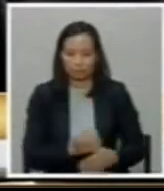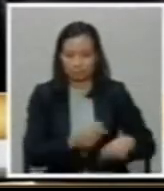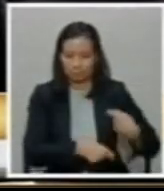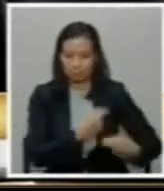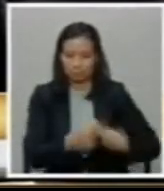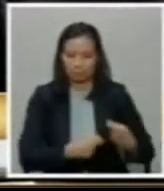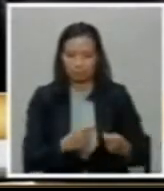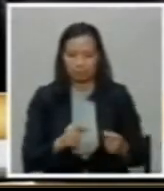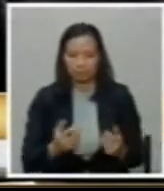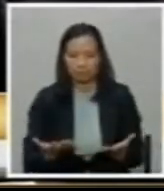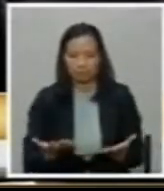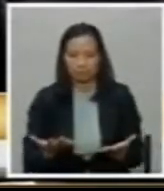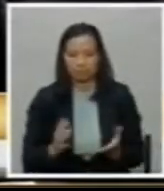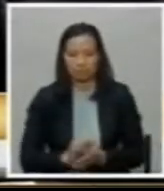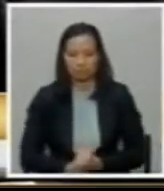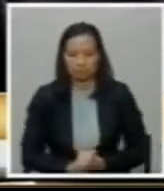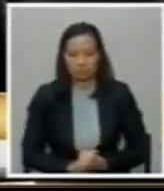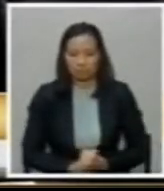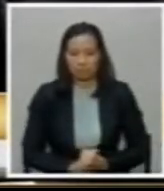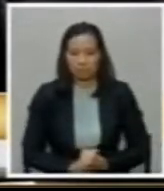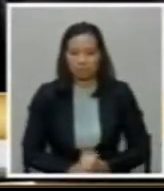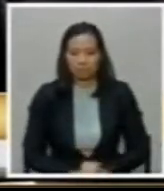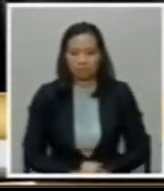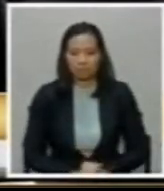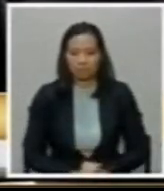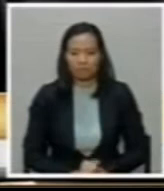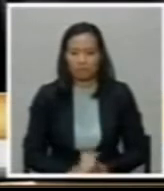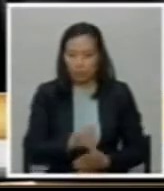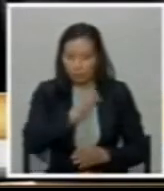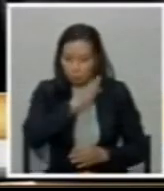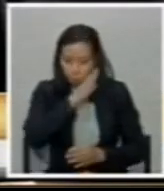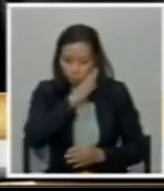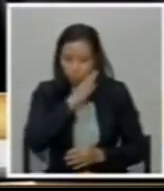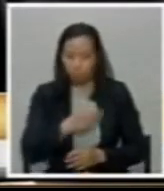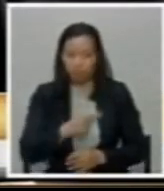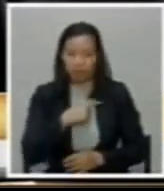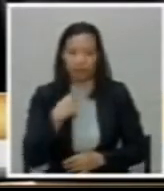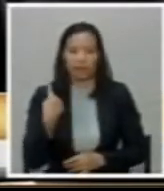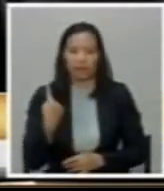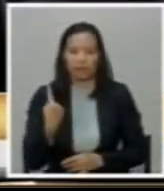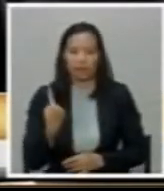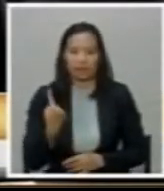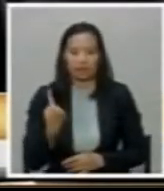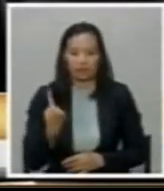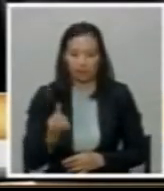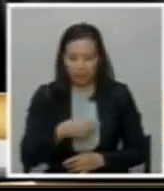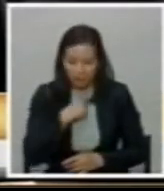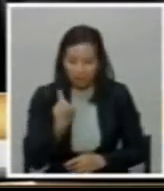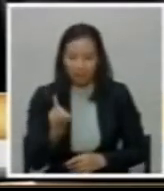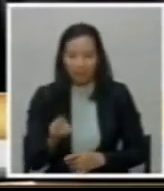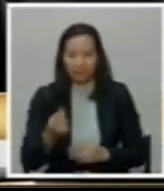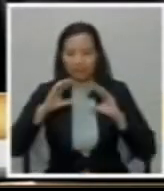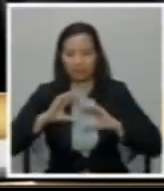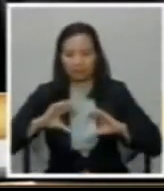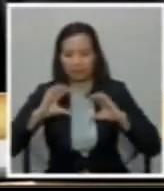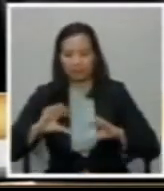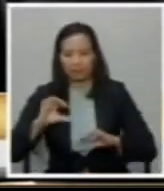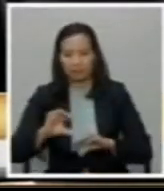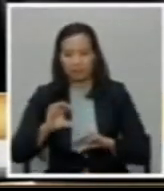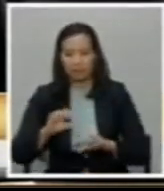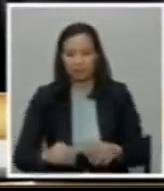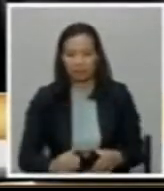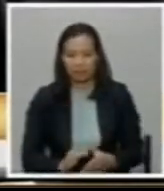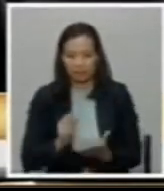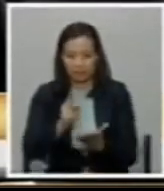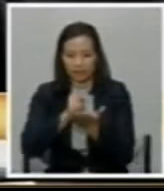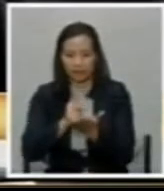ไปเพราะฉะนั้นถ้าหากจะมีการขาดดุลส่วนนี้เกิดขึ้นรัฐบาลก็สามารถที่จะออกพันธบัตร